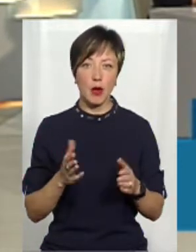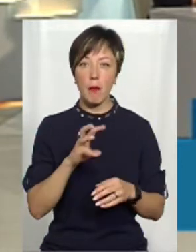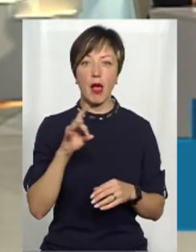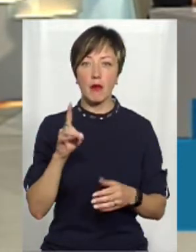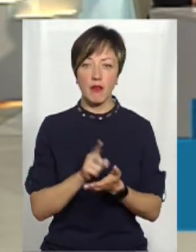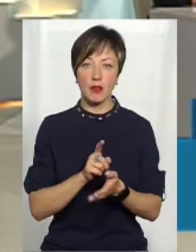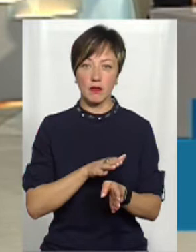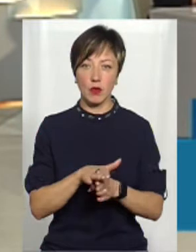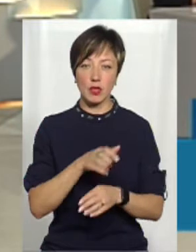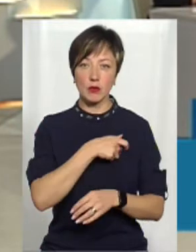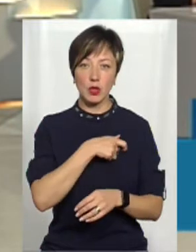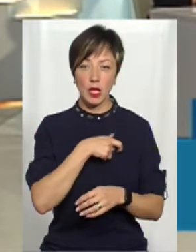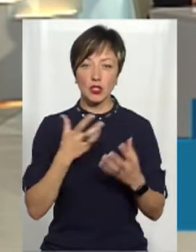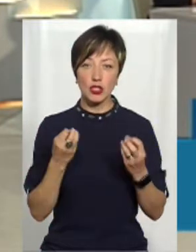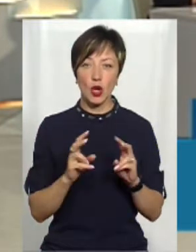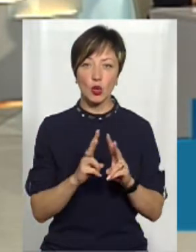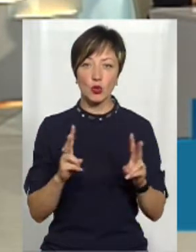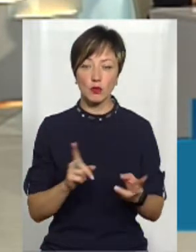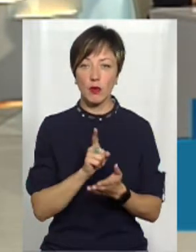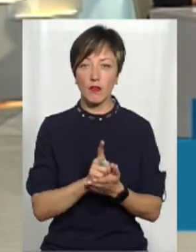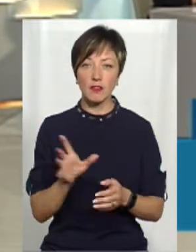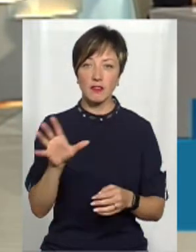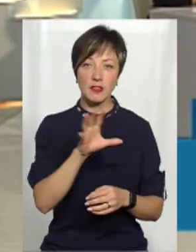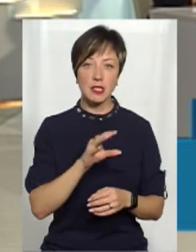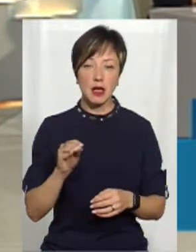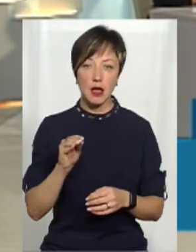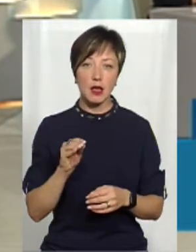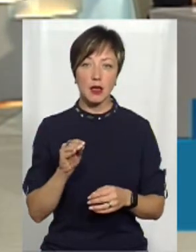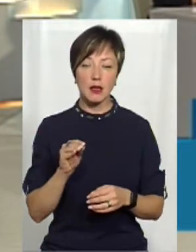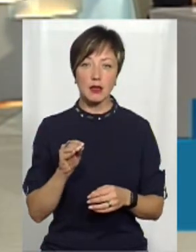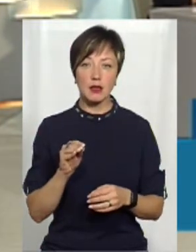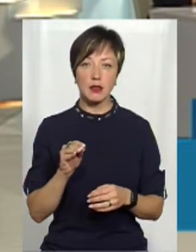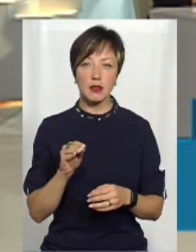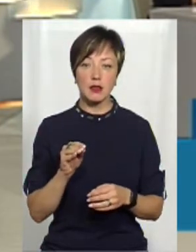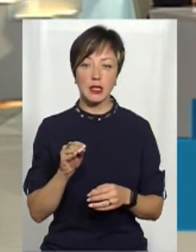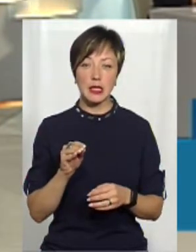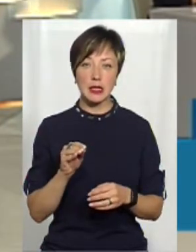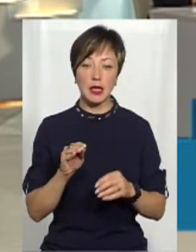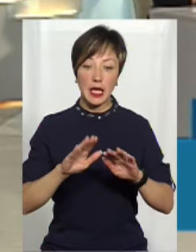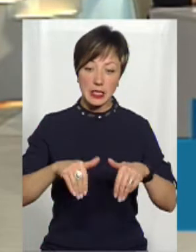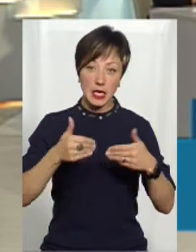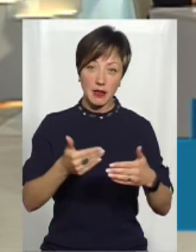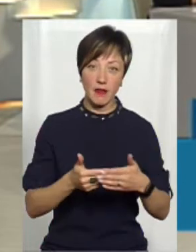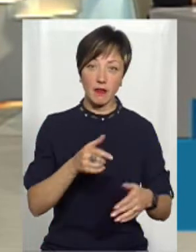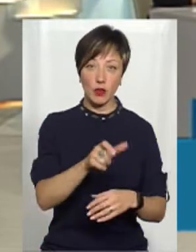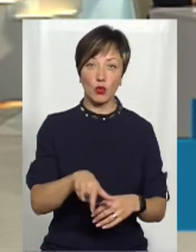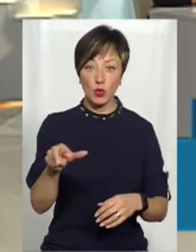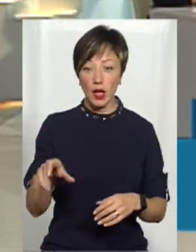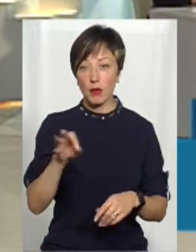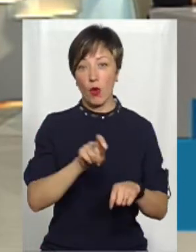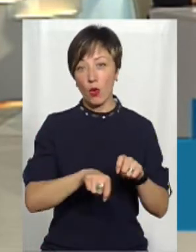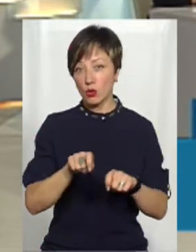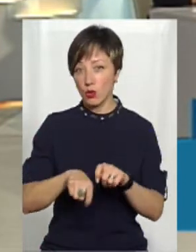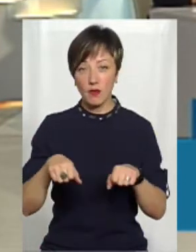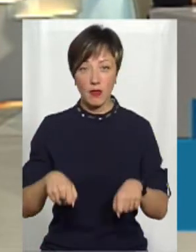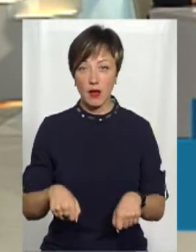повинен робити, депутати ще хтось, а це повинно бути ще діли знизу і також, що суспільство контролю за